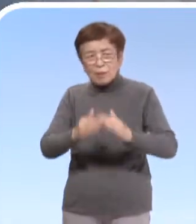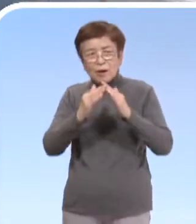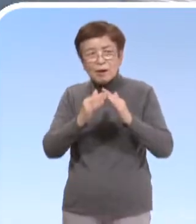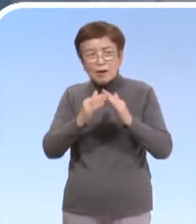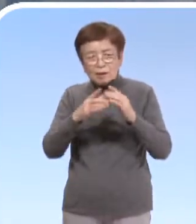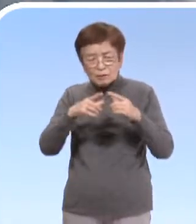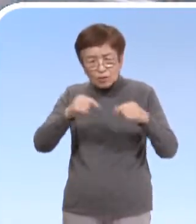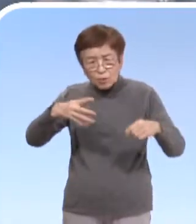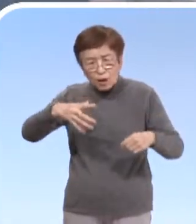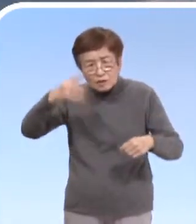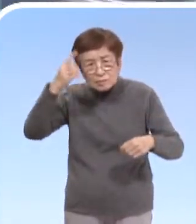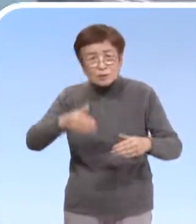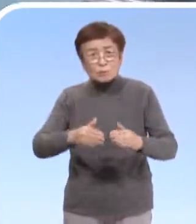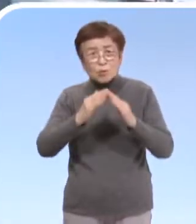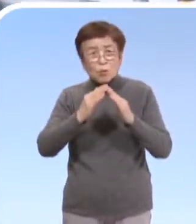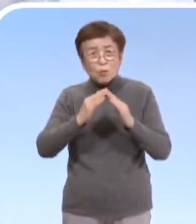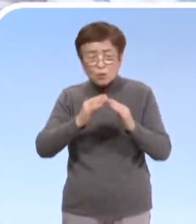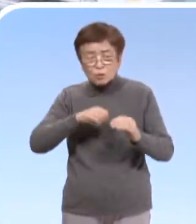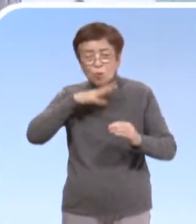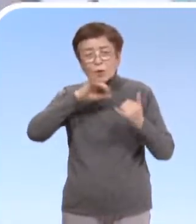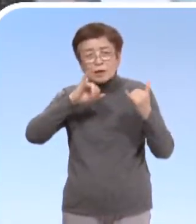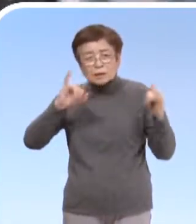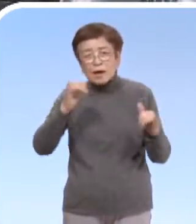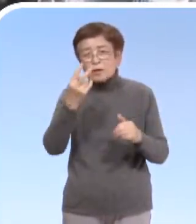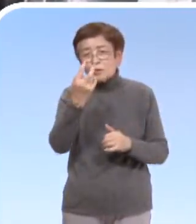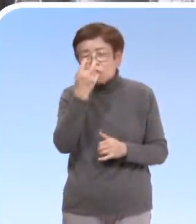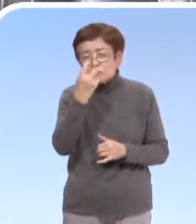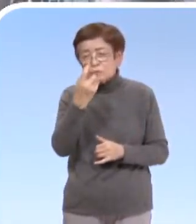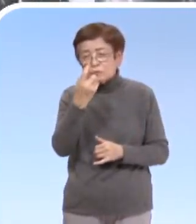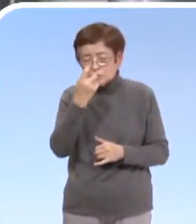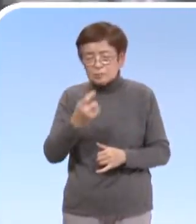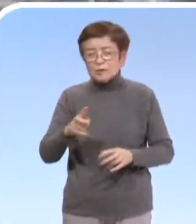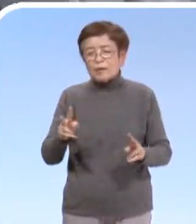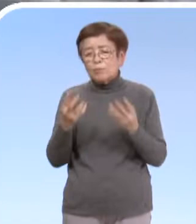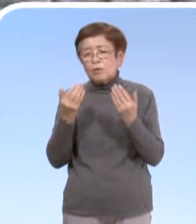校した高齢者講習の専門校なんです。